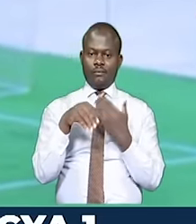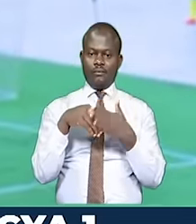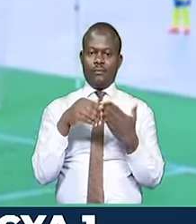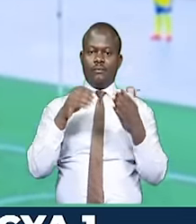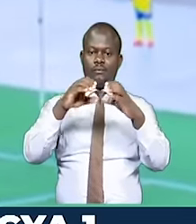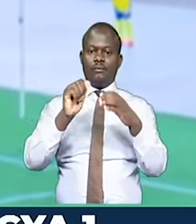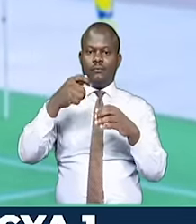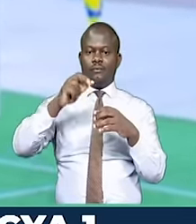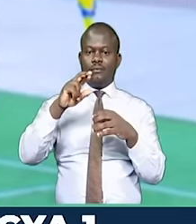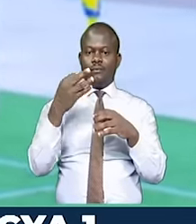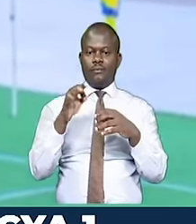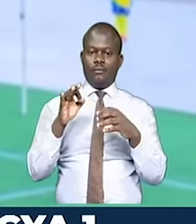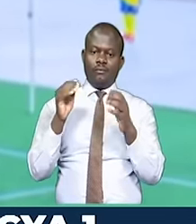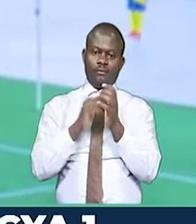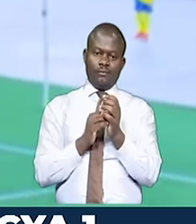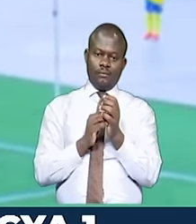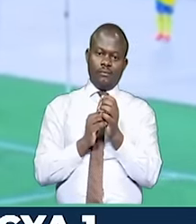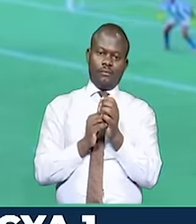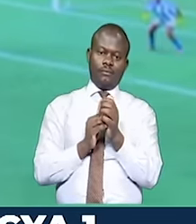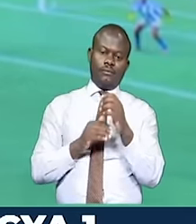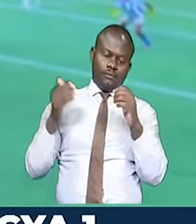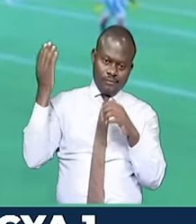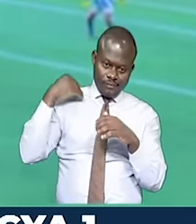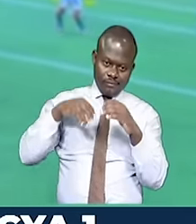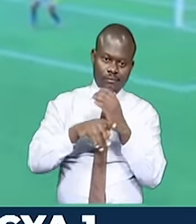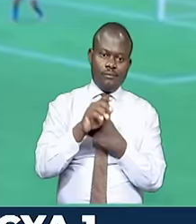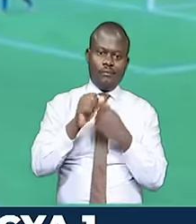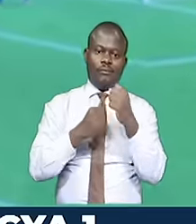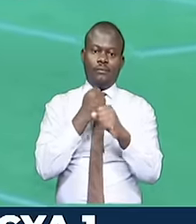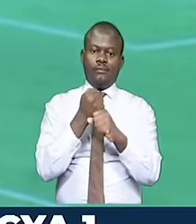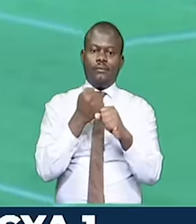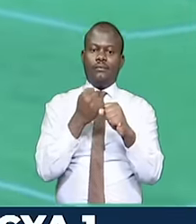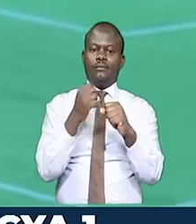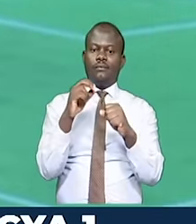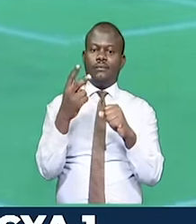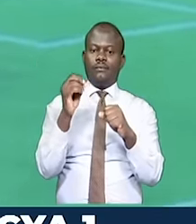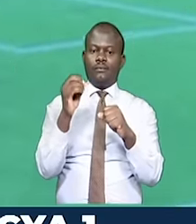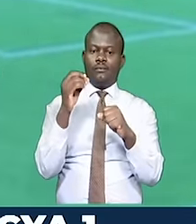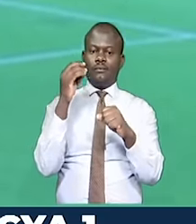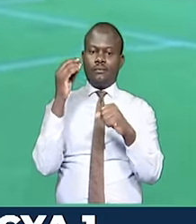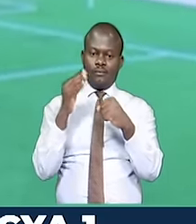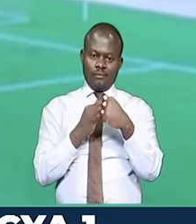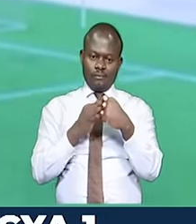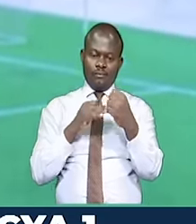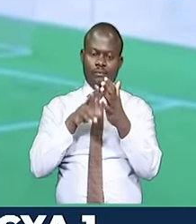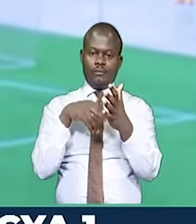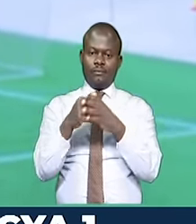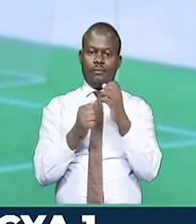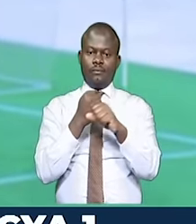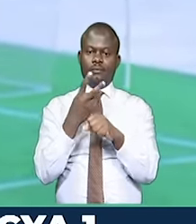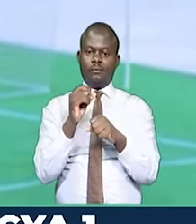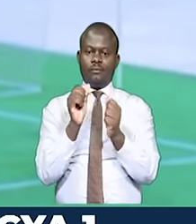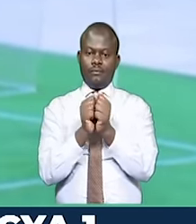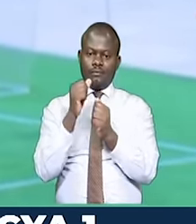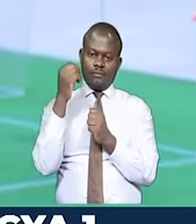ya APR igaruka yaherukaga gukina championnat y'u Rwanda umwaka 2008 iza gusenyuka muri